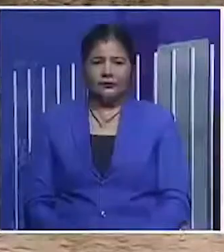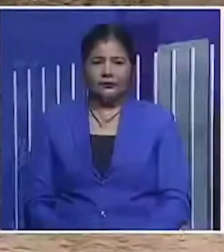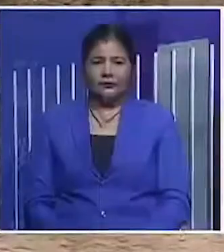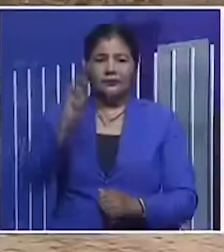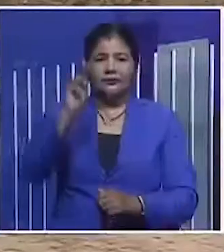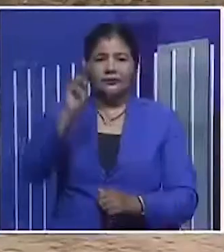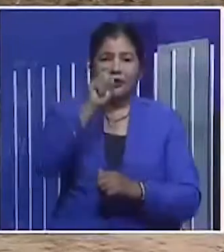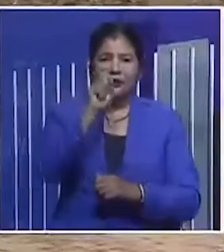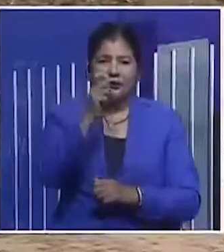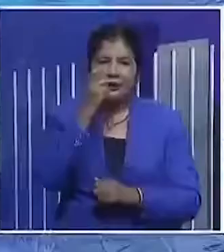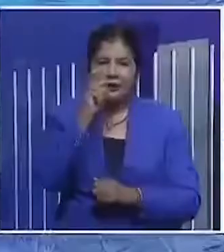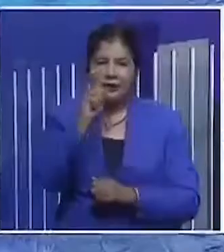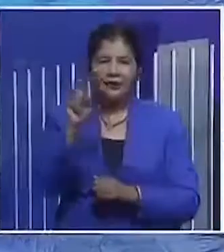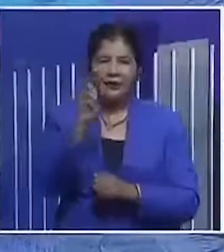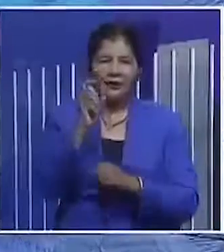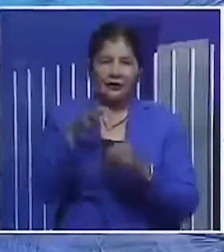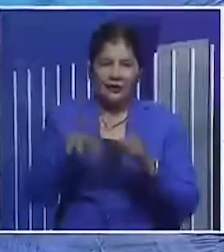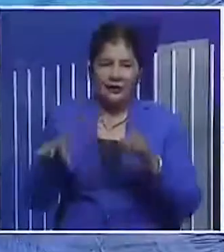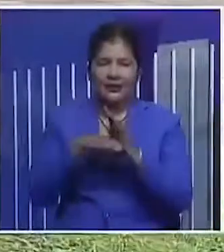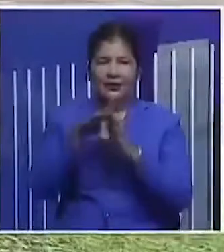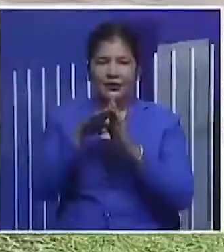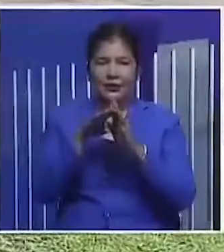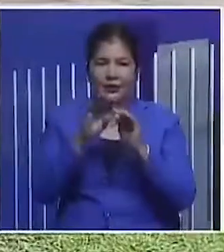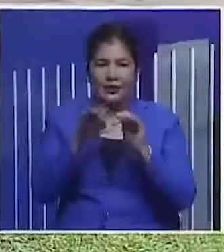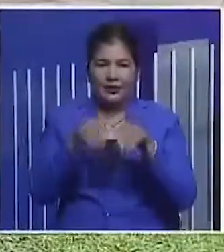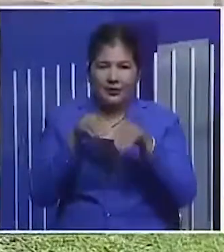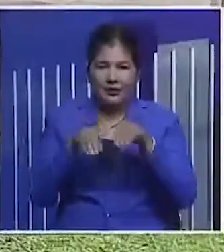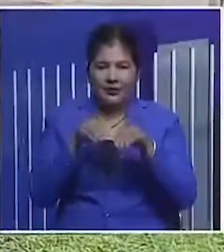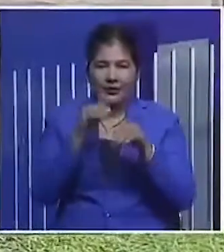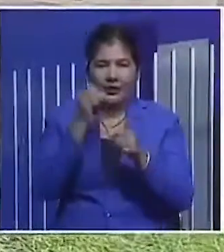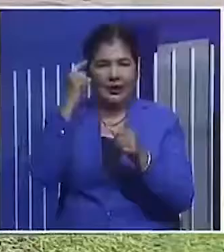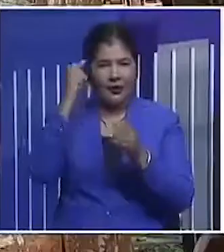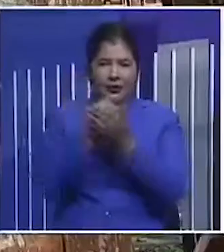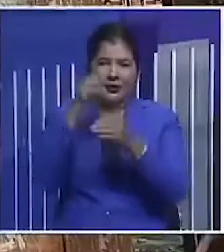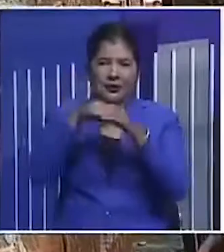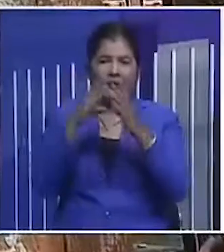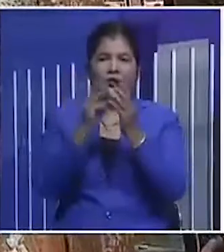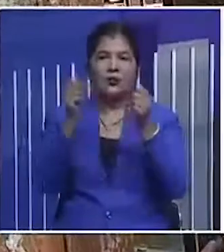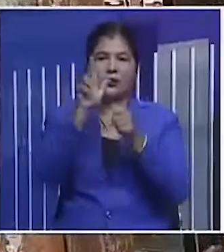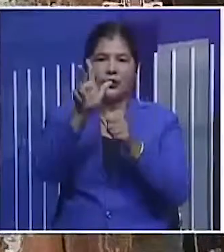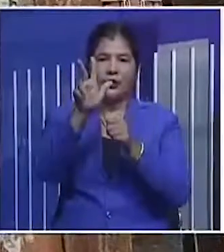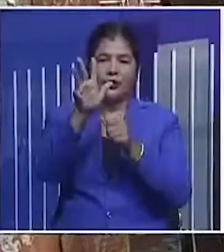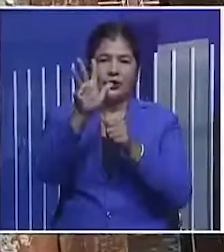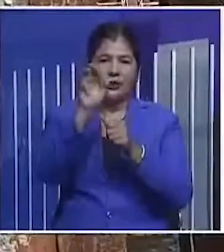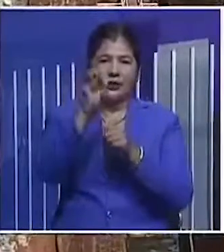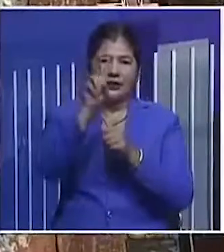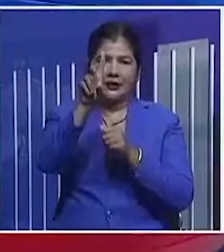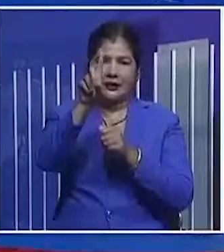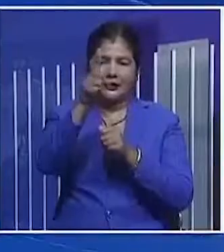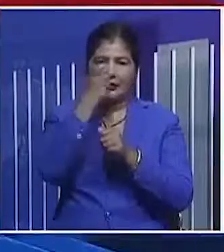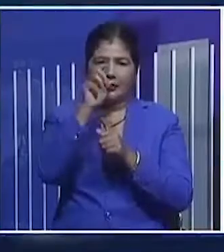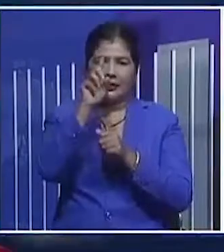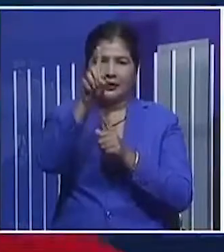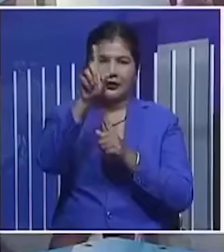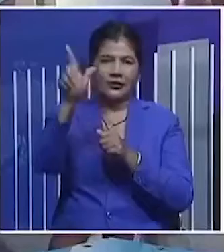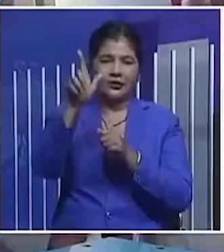बाजुराको बुढीगंगा नगरपालिकामा स्थानीय चुनाव अन्तर्गत आज मतदान सम्पन्न। 9117 मत खसेको जिल्ला निर्वाचन कार्यालयको